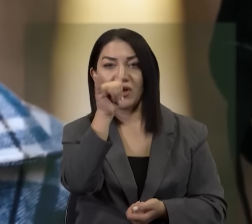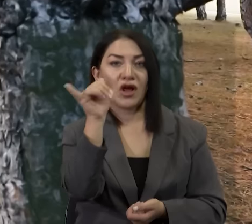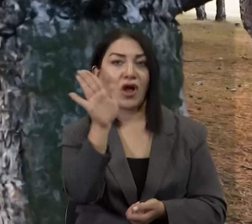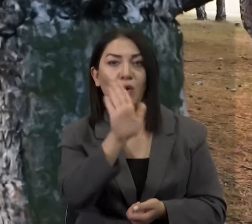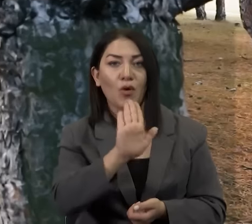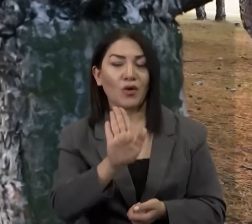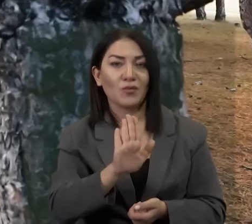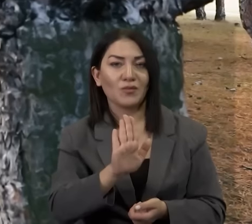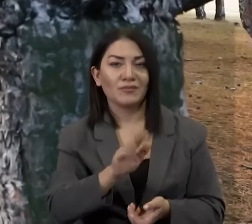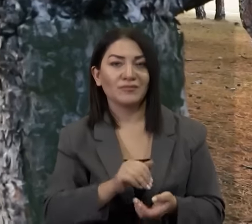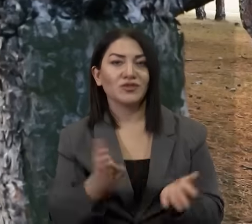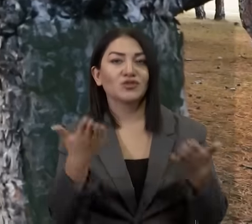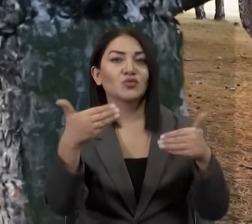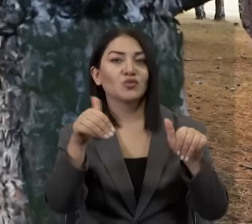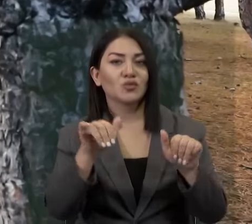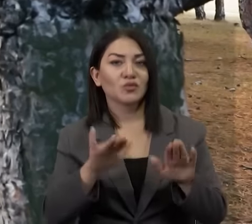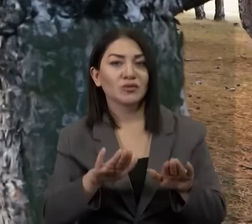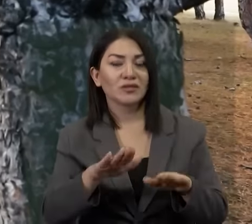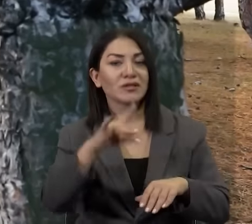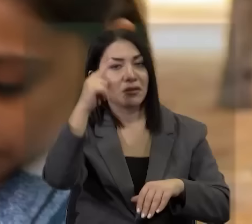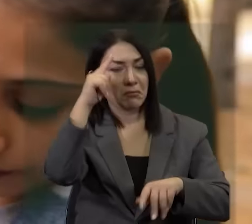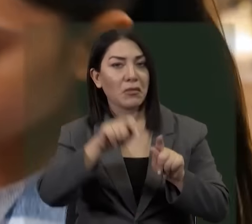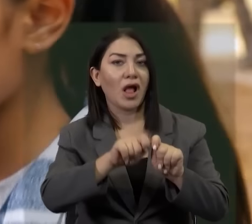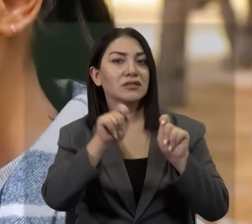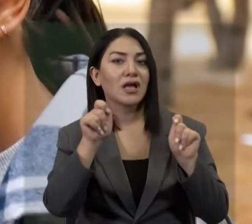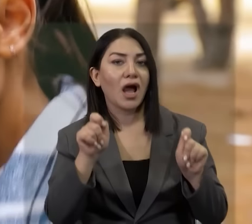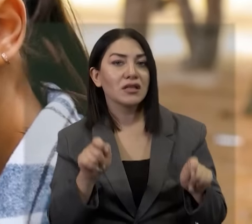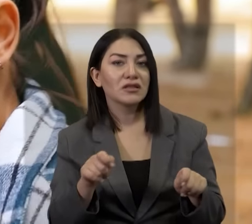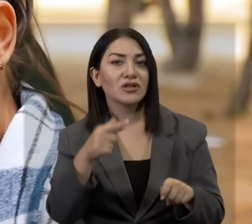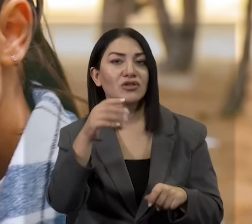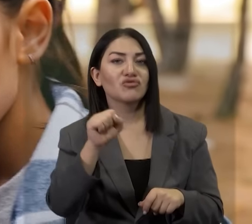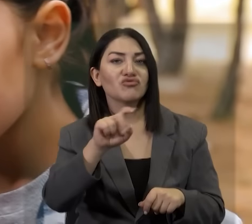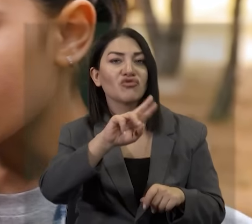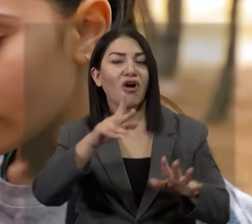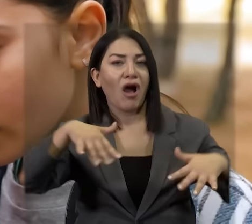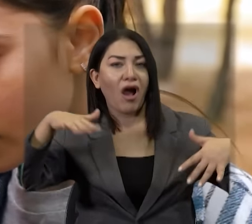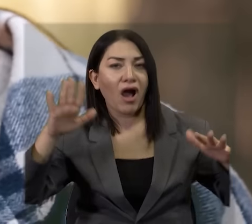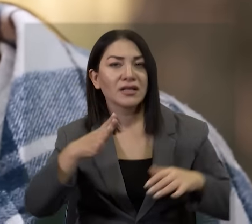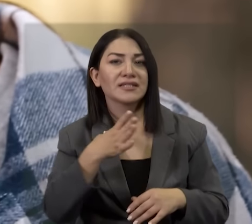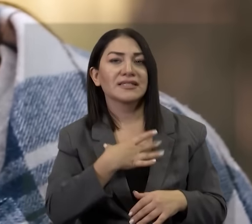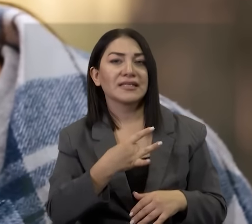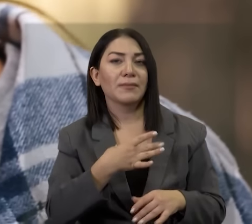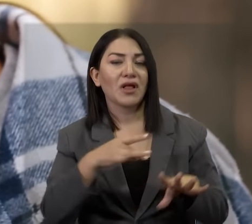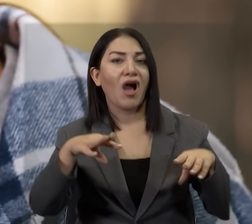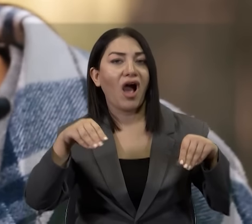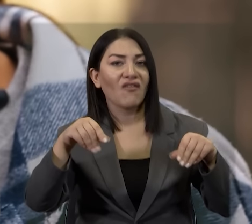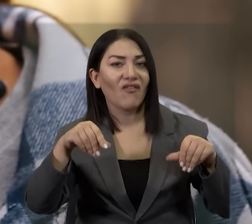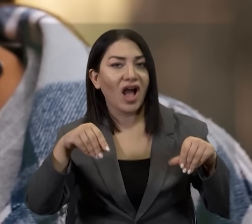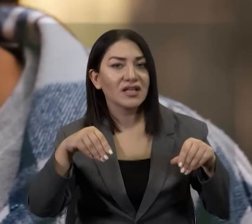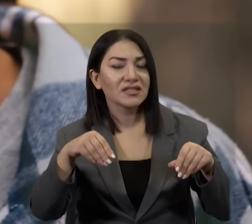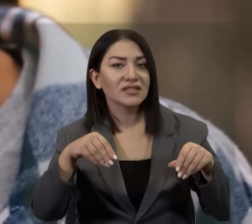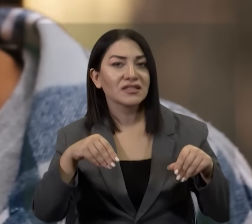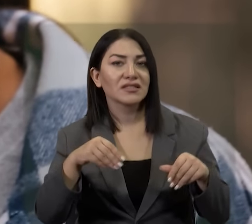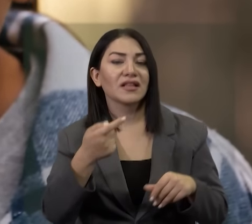Մենք չենք կարողանում բացահայտել ճայերի,